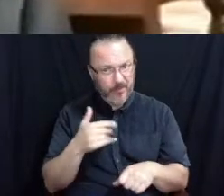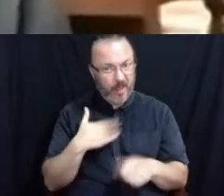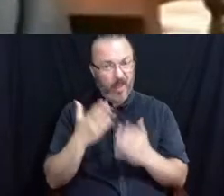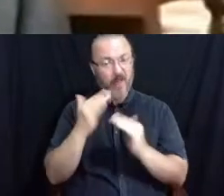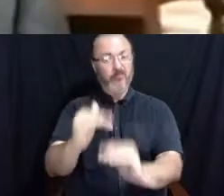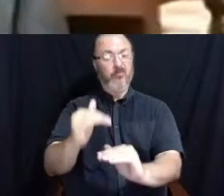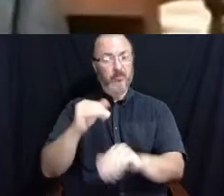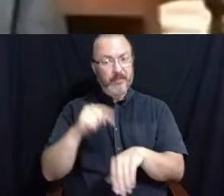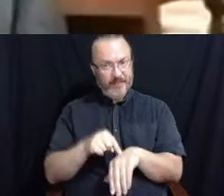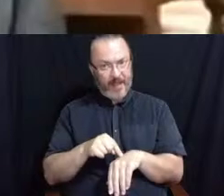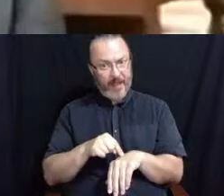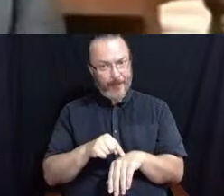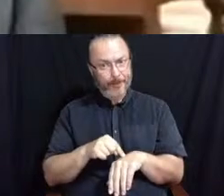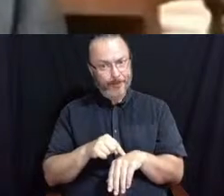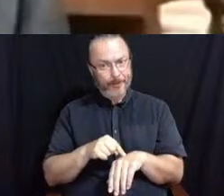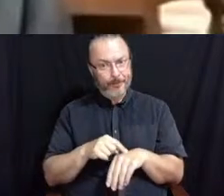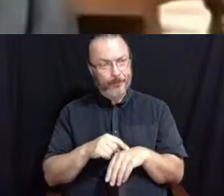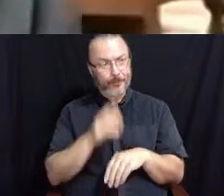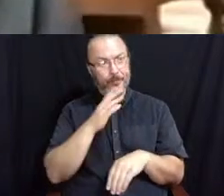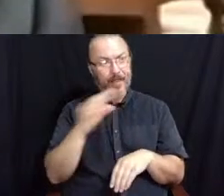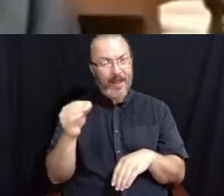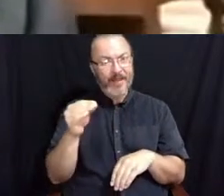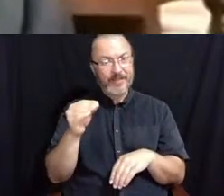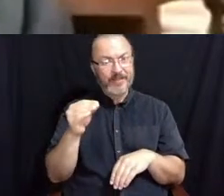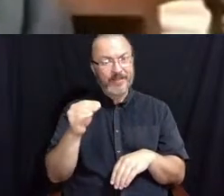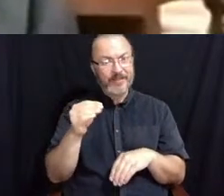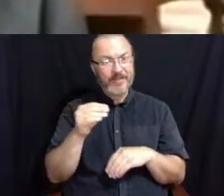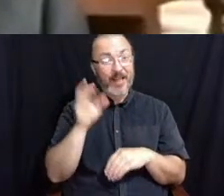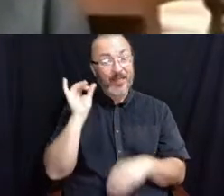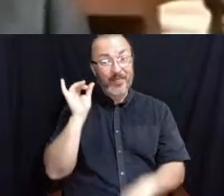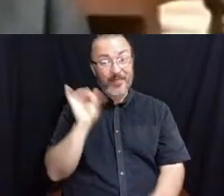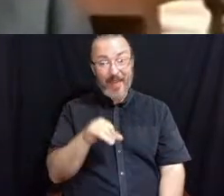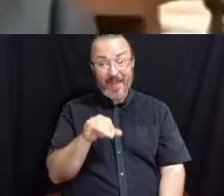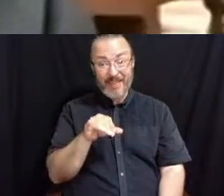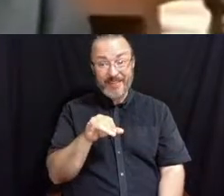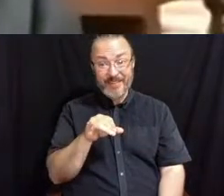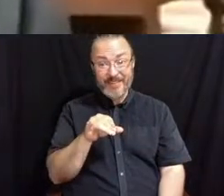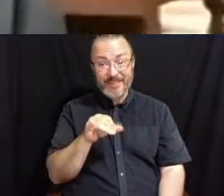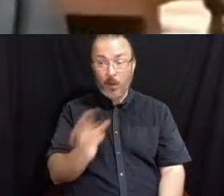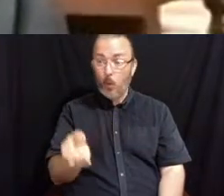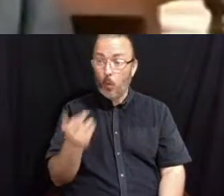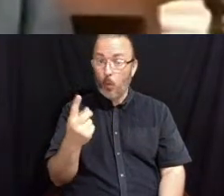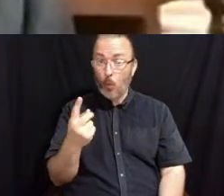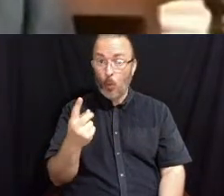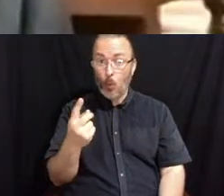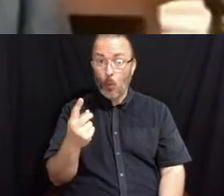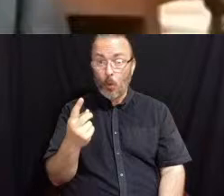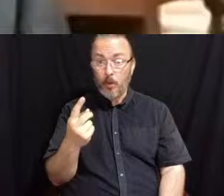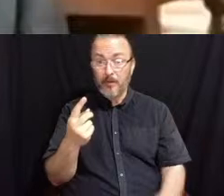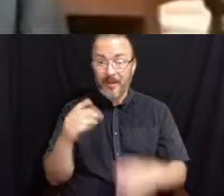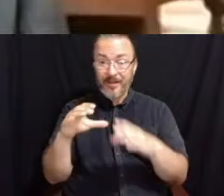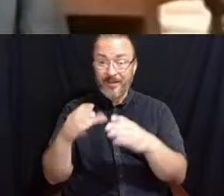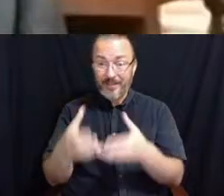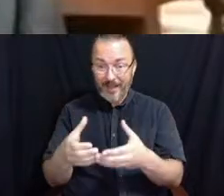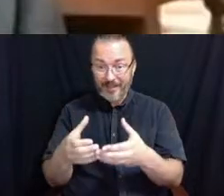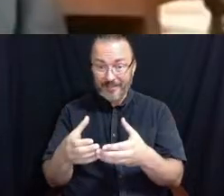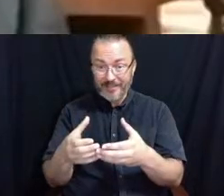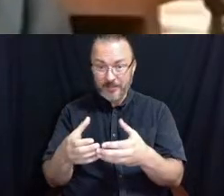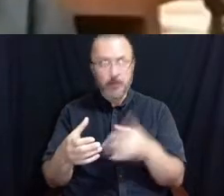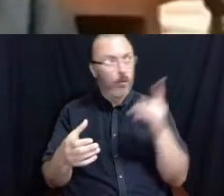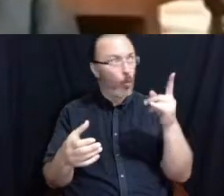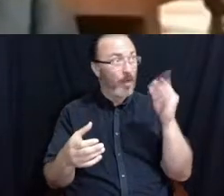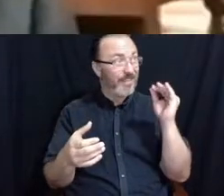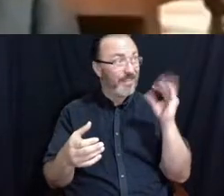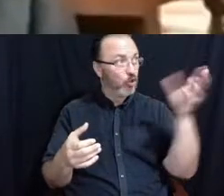part le temps déjà disponible. Et dans notre pays, c'est généralement